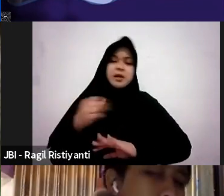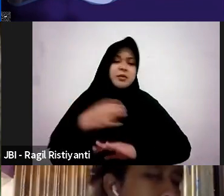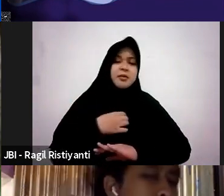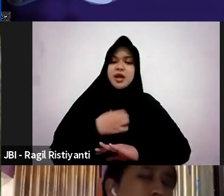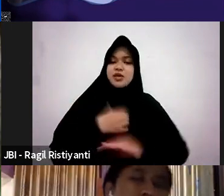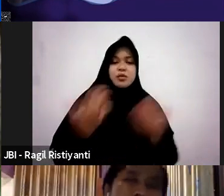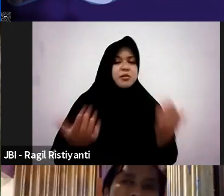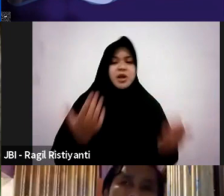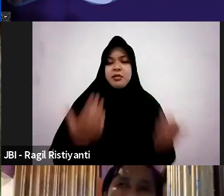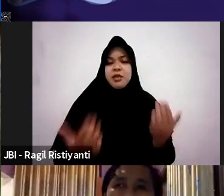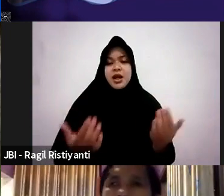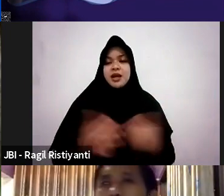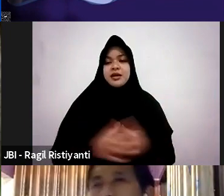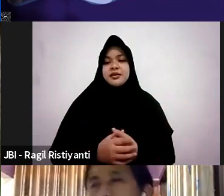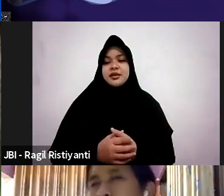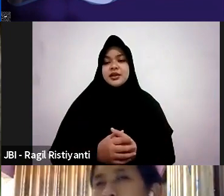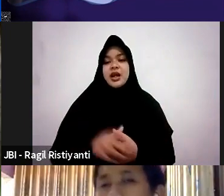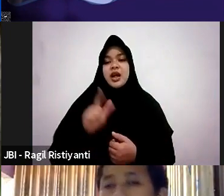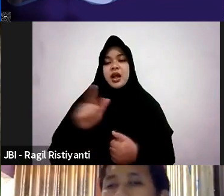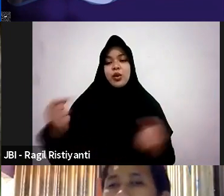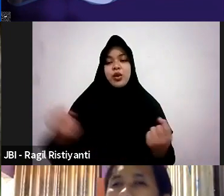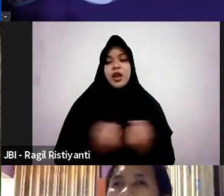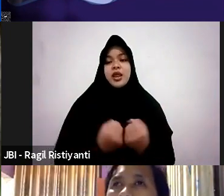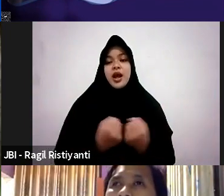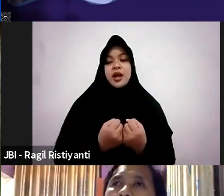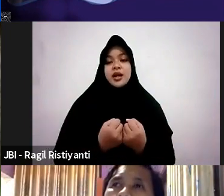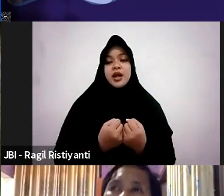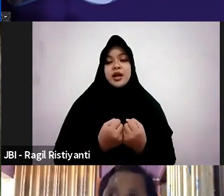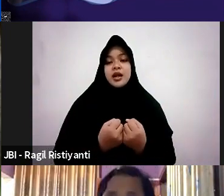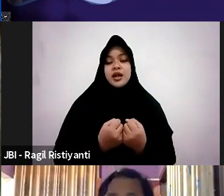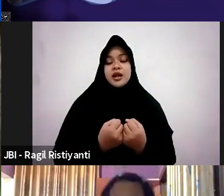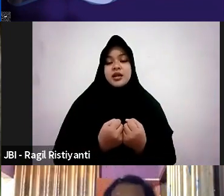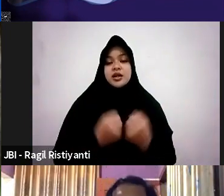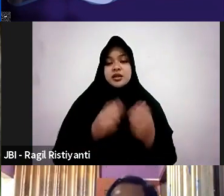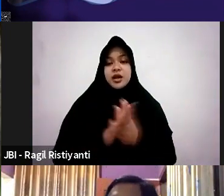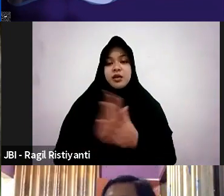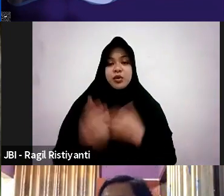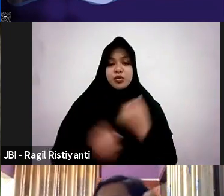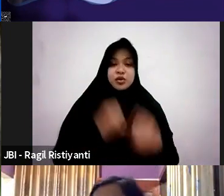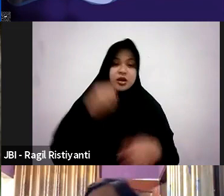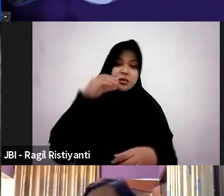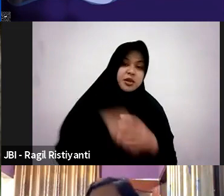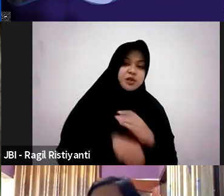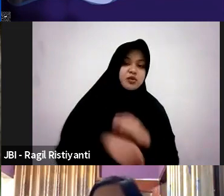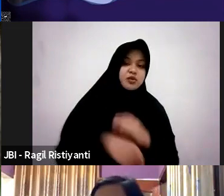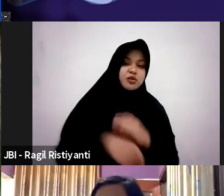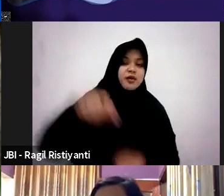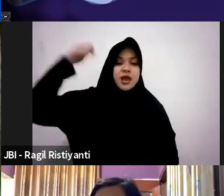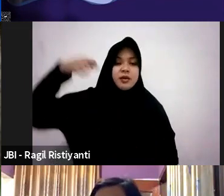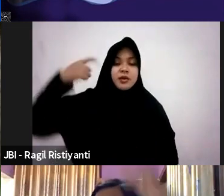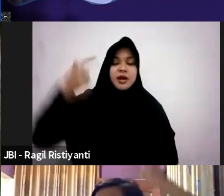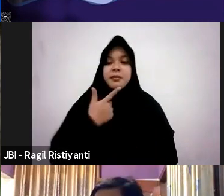membanding-bandingkan jadi emang itu tantangan sih belum lagi kan Saya berusaha memasukkan film ini yang paling penting